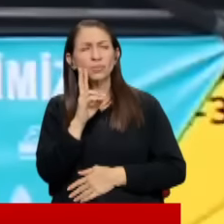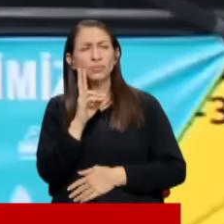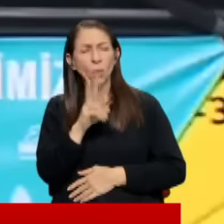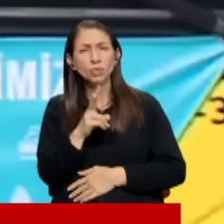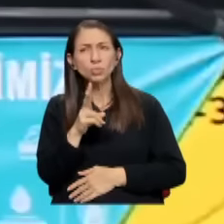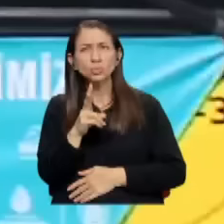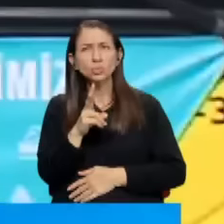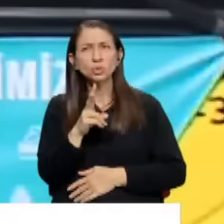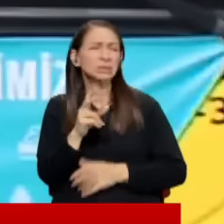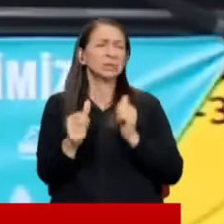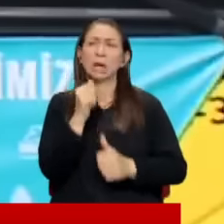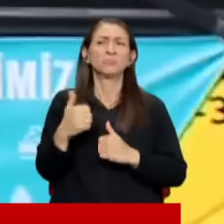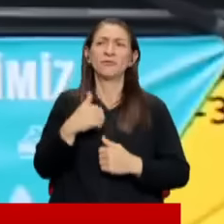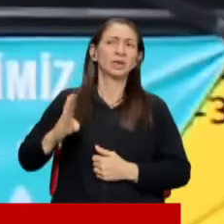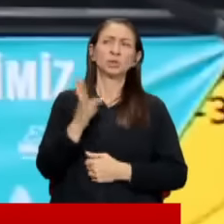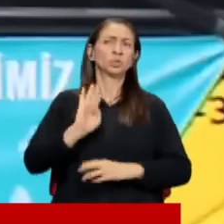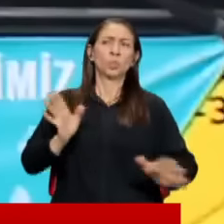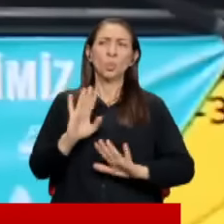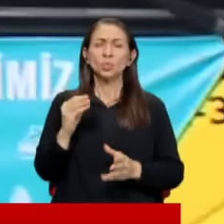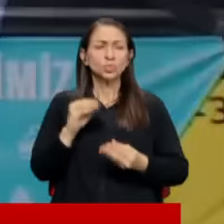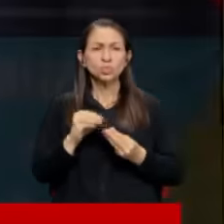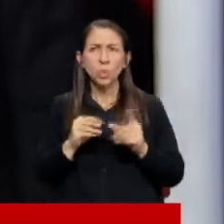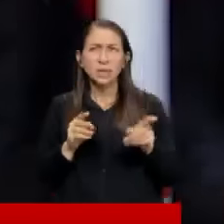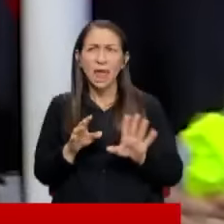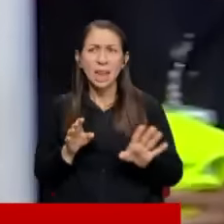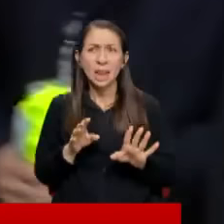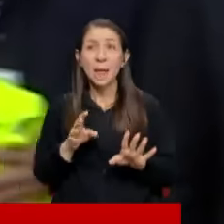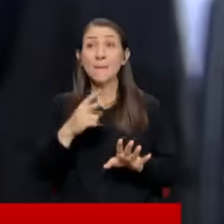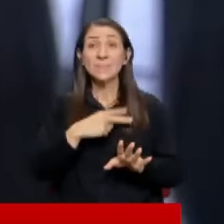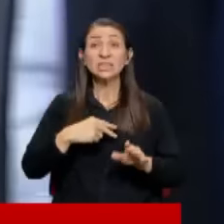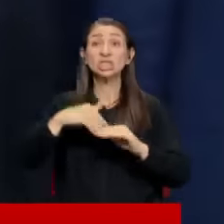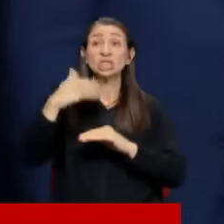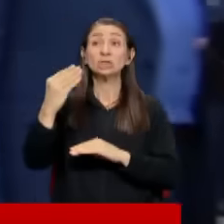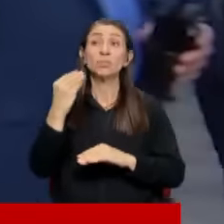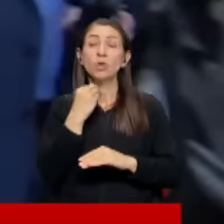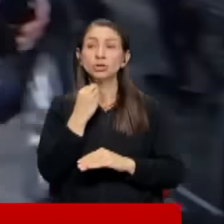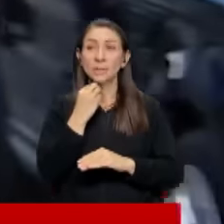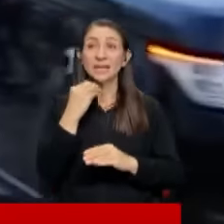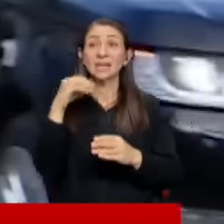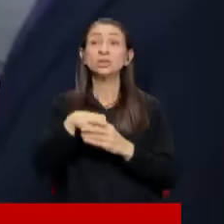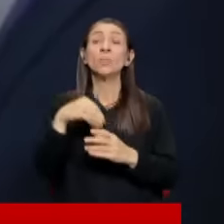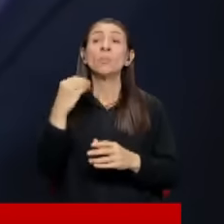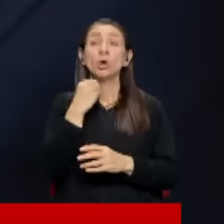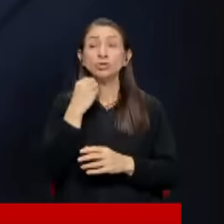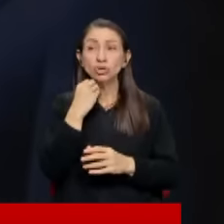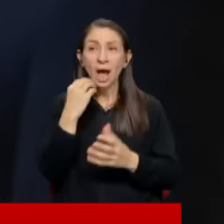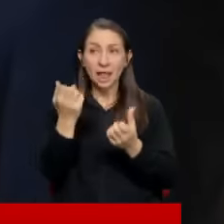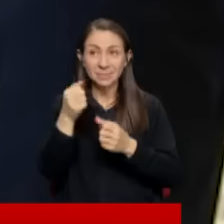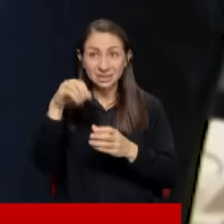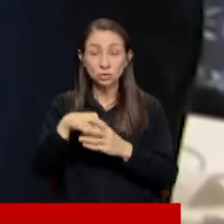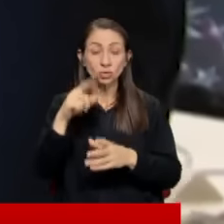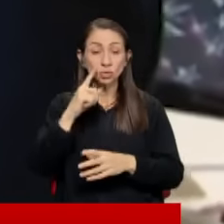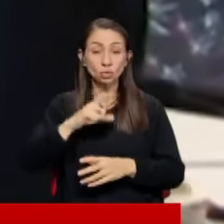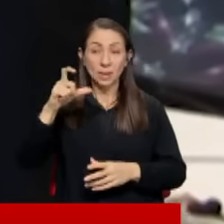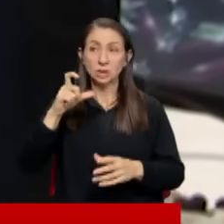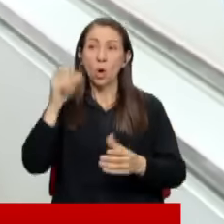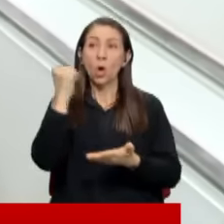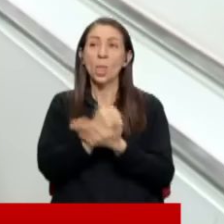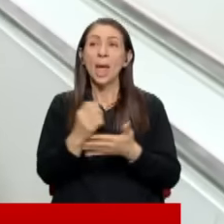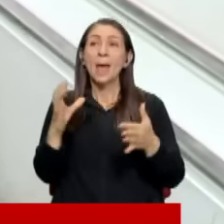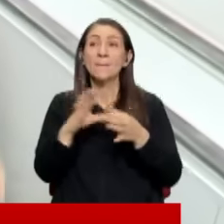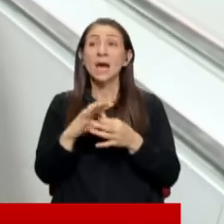alıyorum. Çünkü kusurlu o değil ki. Belediyelerin dış borçlanması da iç borçlanması da Cumhurbaşkanlığı onayına bağlı